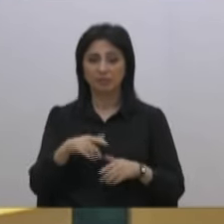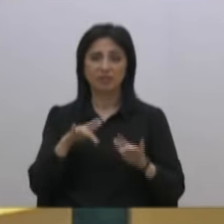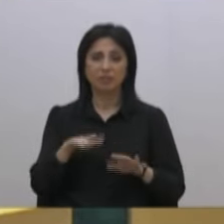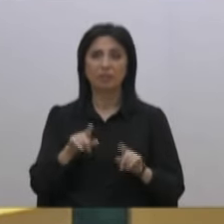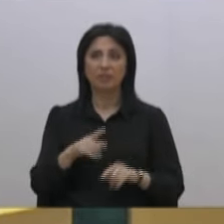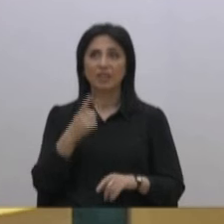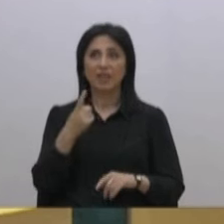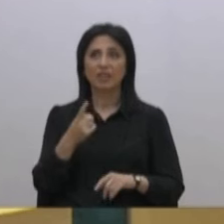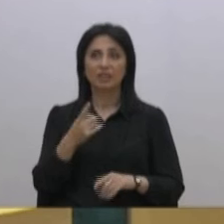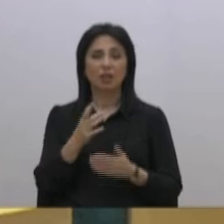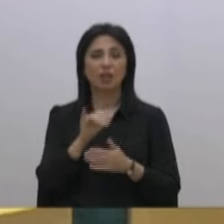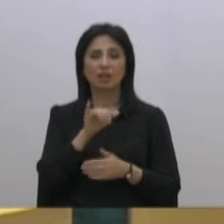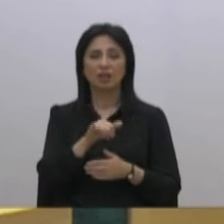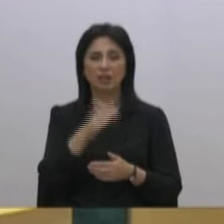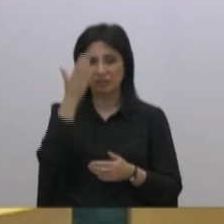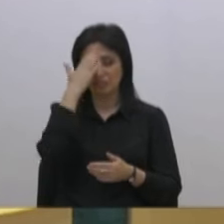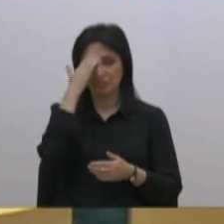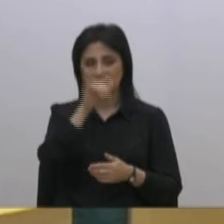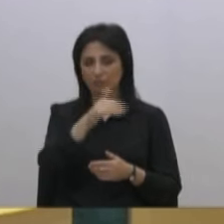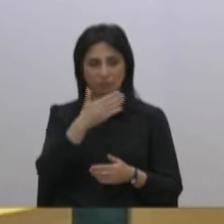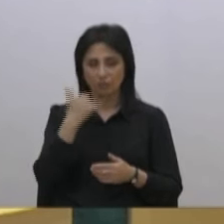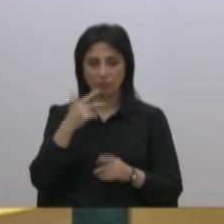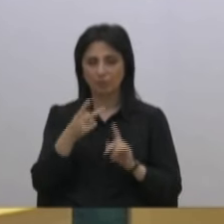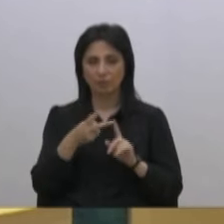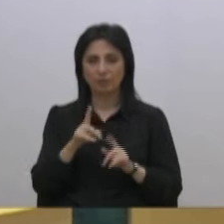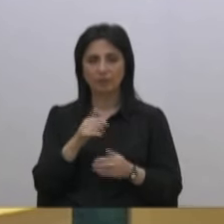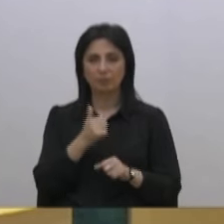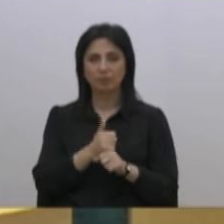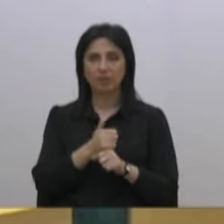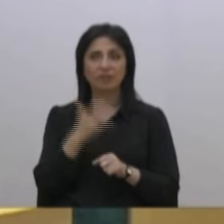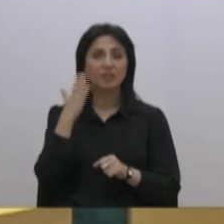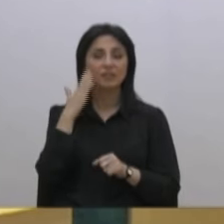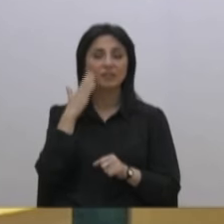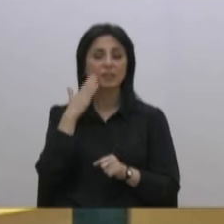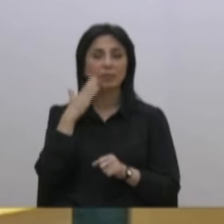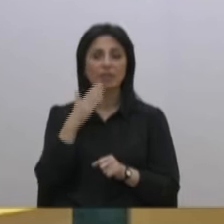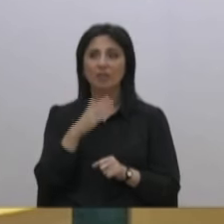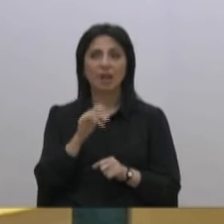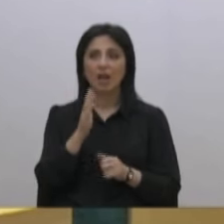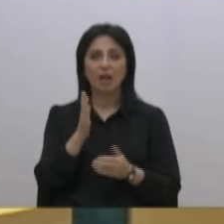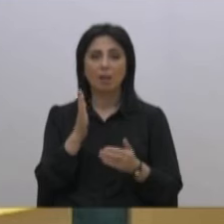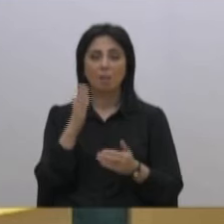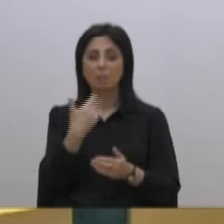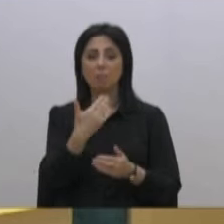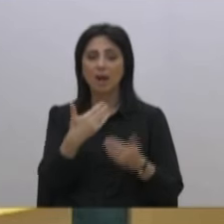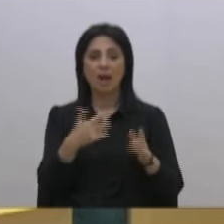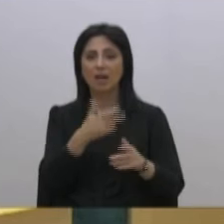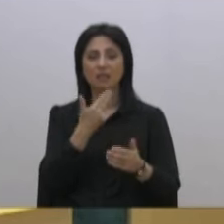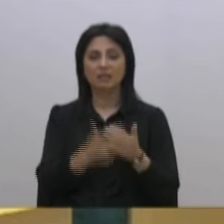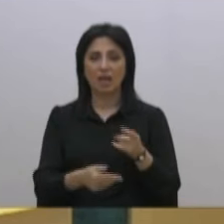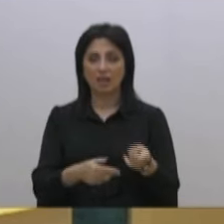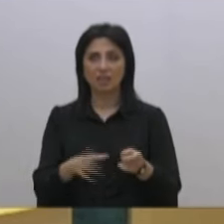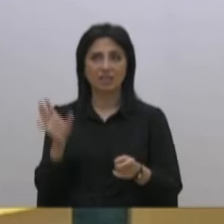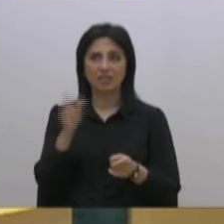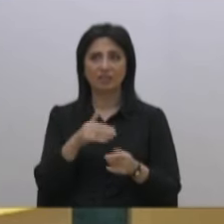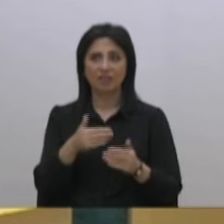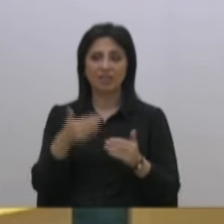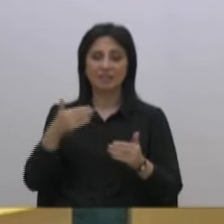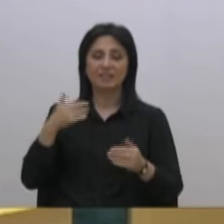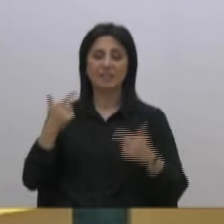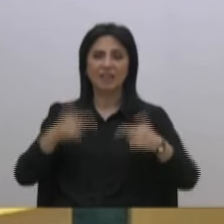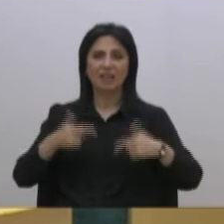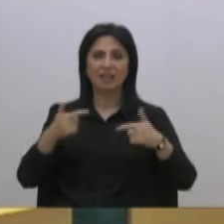რომ ერთი არც რესურსი აქვთ ინტელექტუალური და მეორე რას თავარია სიმართლე, არ არის მათ მხარეს, მათ წააგეს ყველა წინა